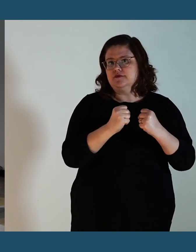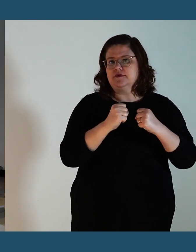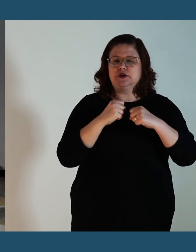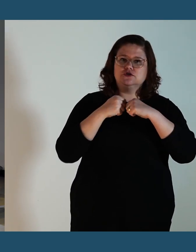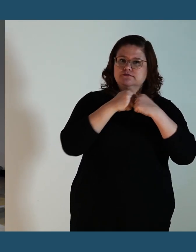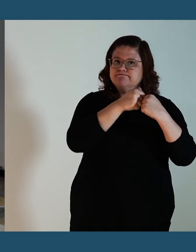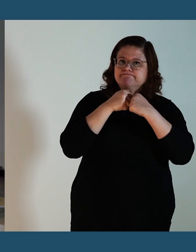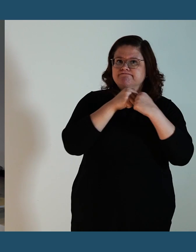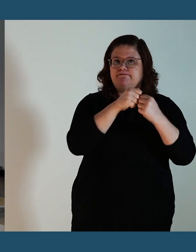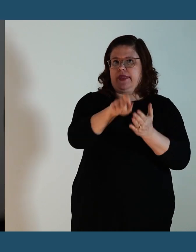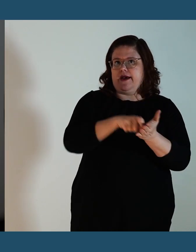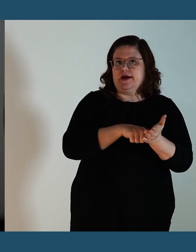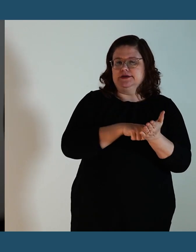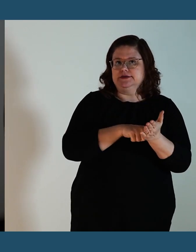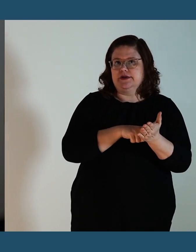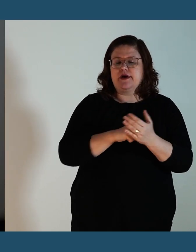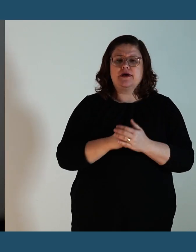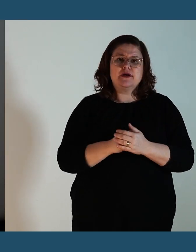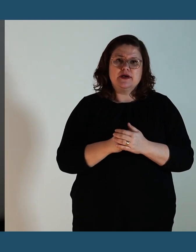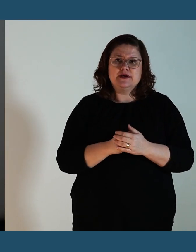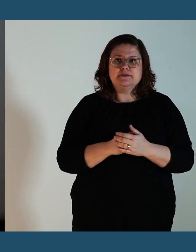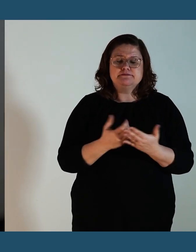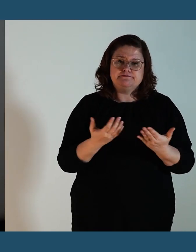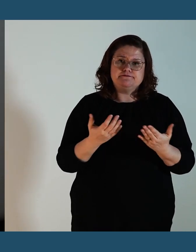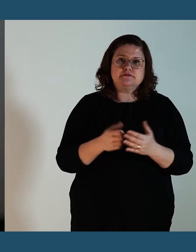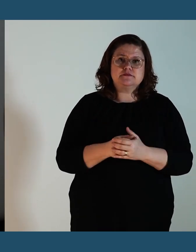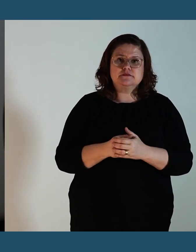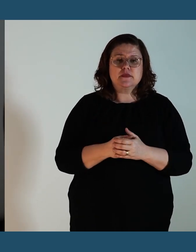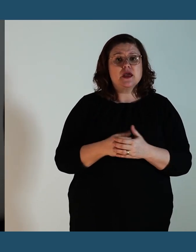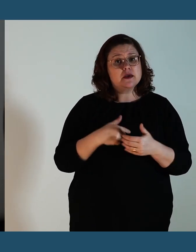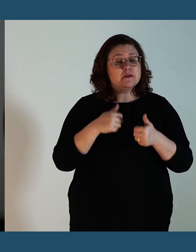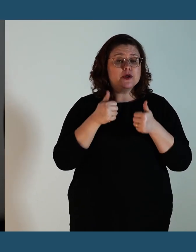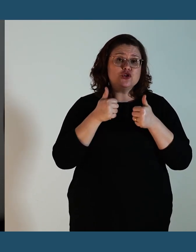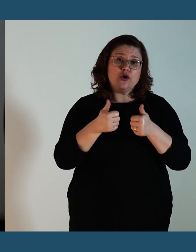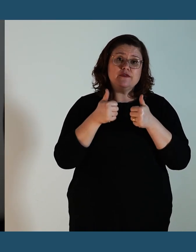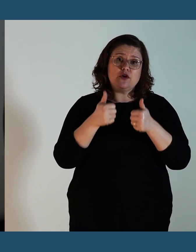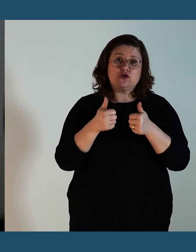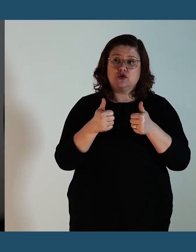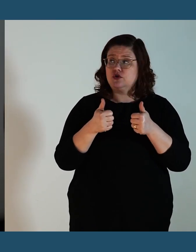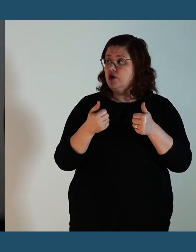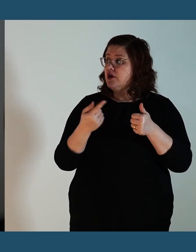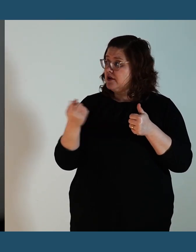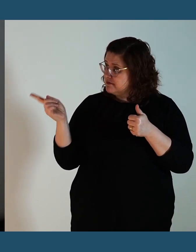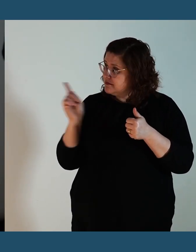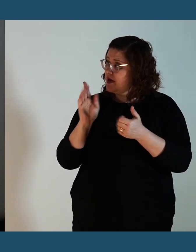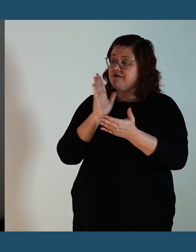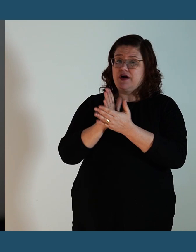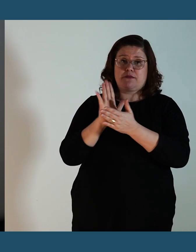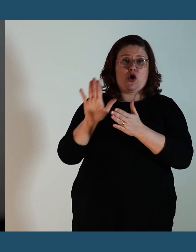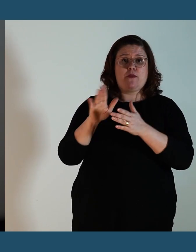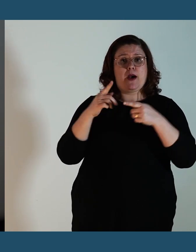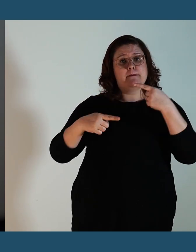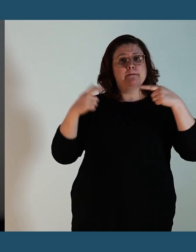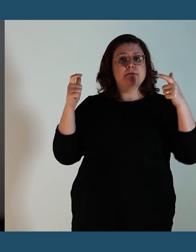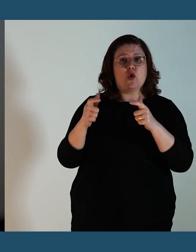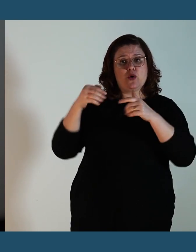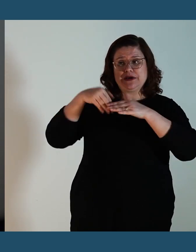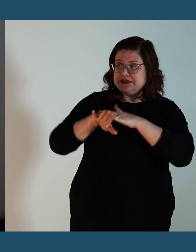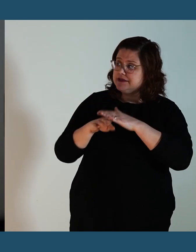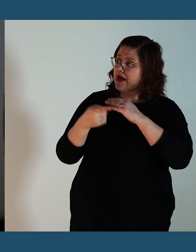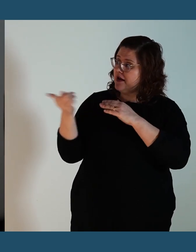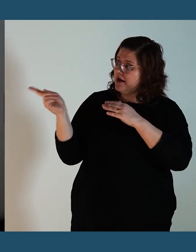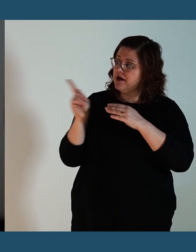kun äänestetään. Ja se on niinku, et toivon, että et varmasti tekitte, että töitä siellä omien puolueidenne sisällä,